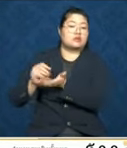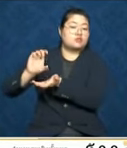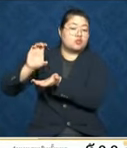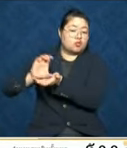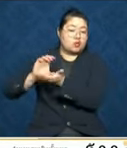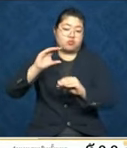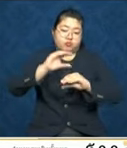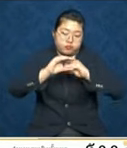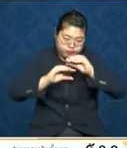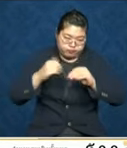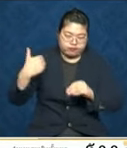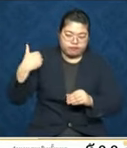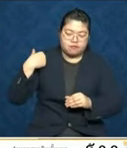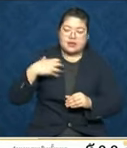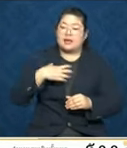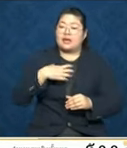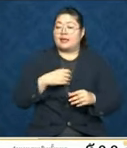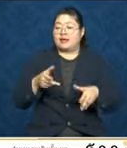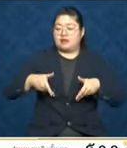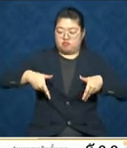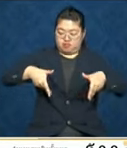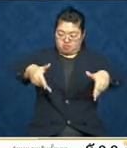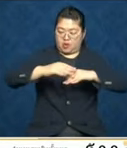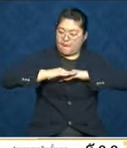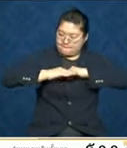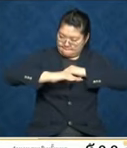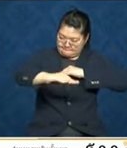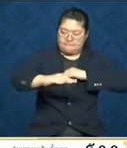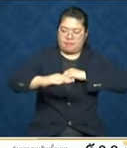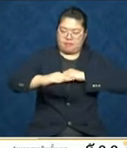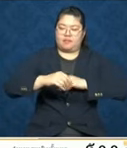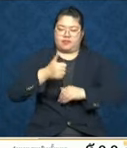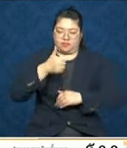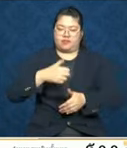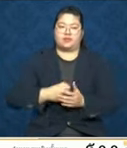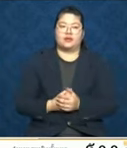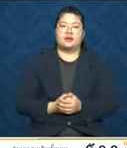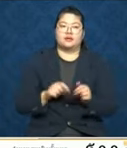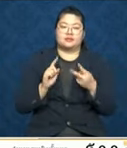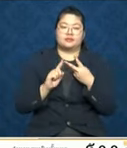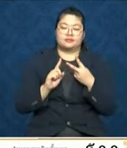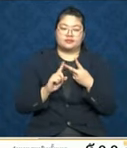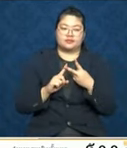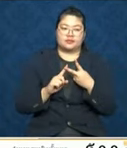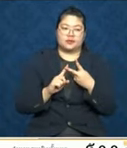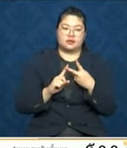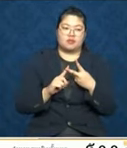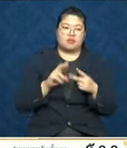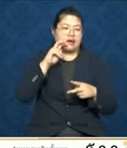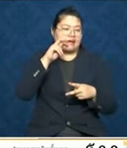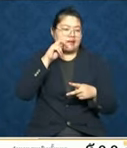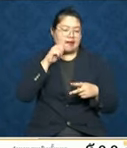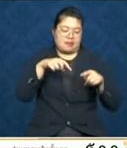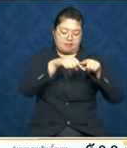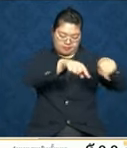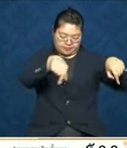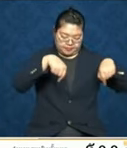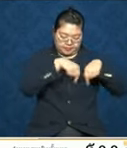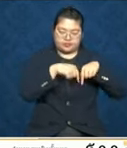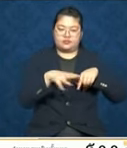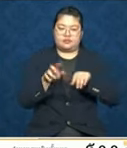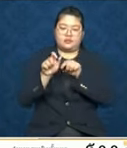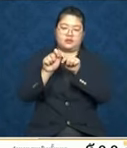ก่อสร้างแล้วขอให้เร่งดำเนินการอย่างเร่งด่วนที่สุดด้วยค่ะเรื่องที่สองคือเรื่องการพัฒนาแหล่งน้ำอย่างยั่งยืนค่ะเนื่องจาก